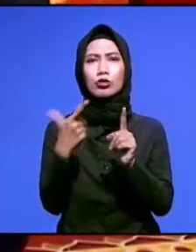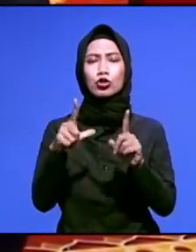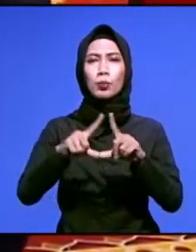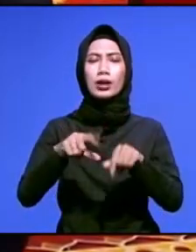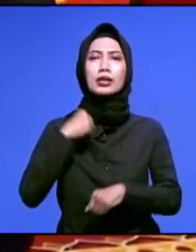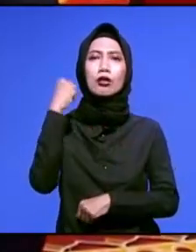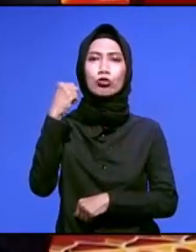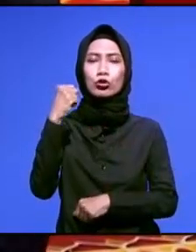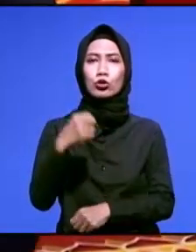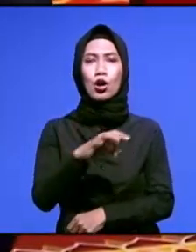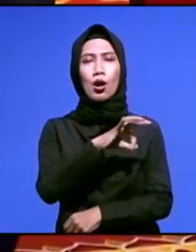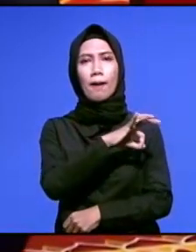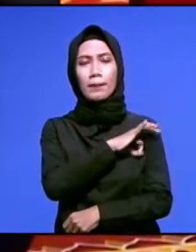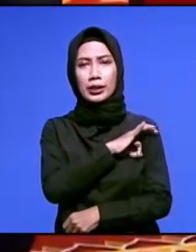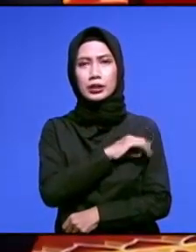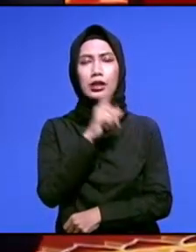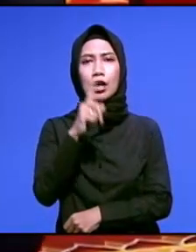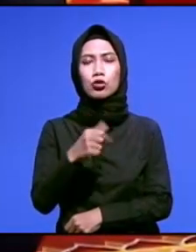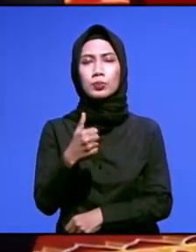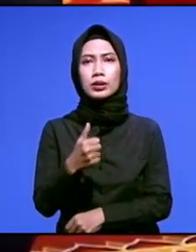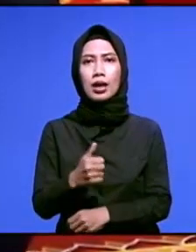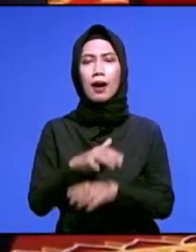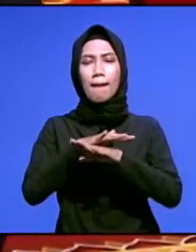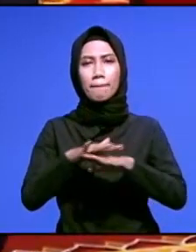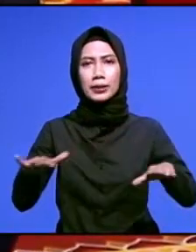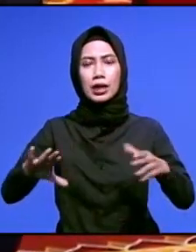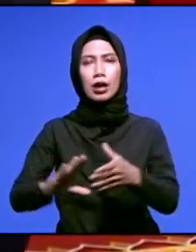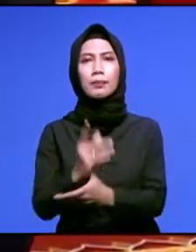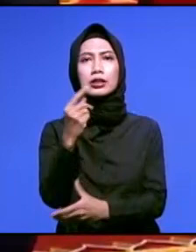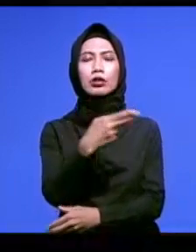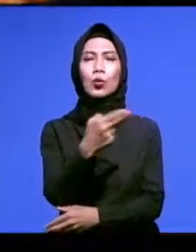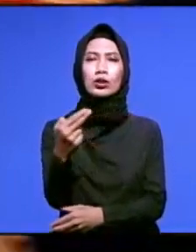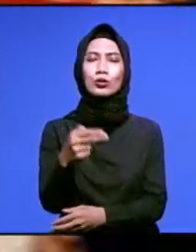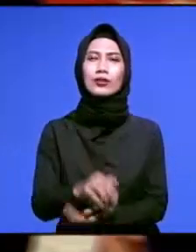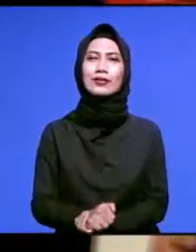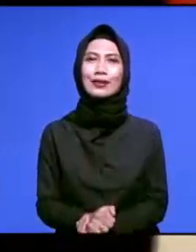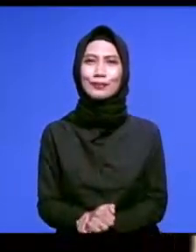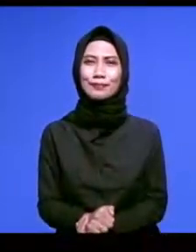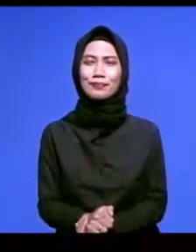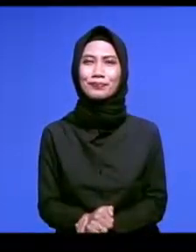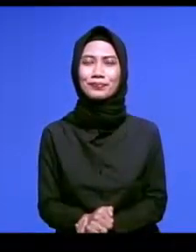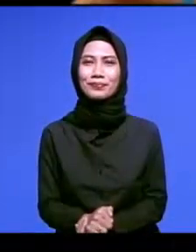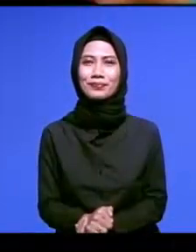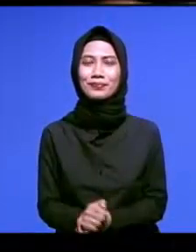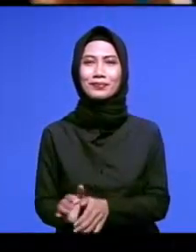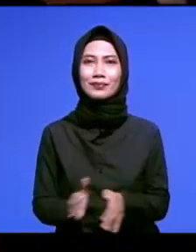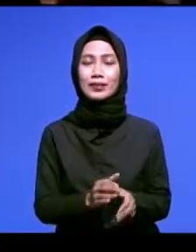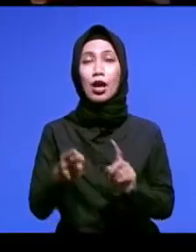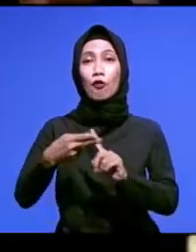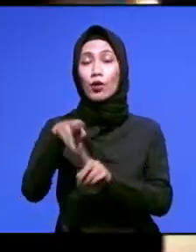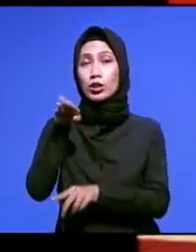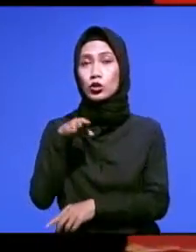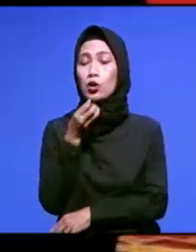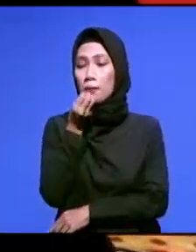lebih menonjol, menjaga persatuan kita, menjaga simbol-simbol negara kita. Sementara itu, Fadlizon